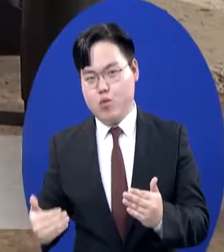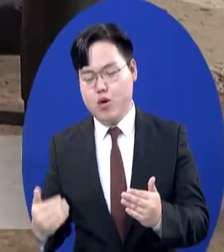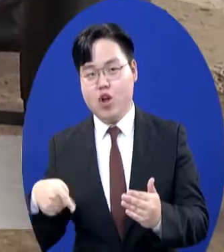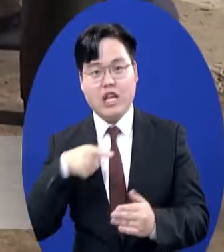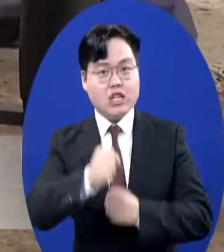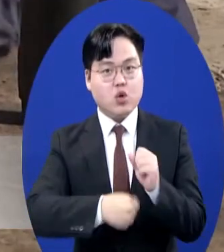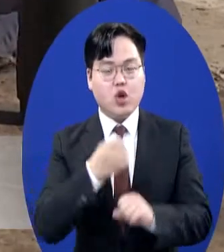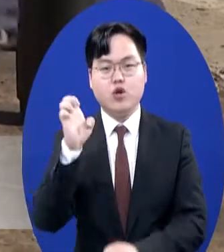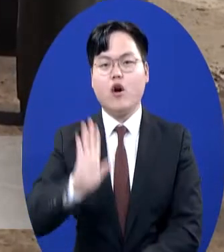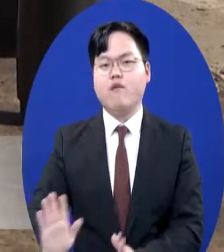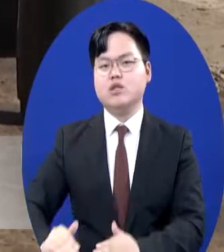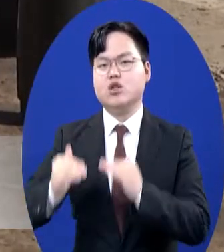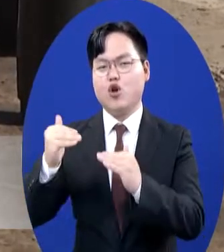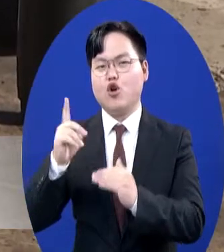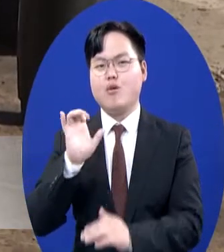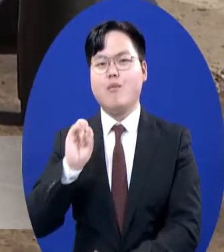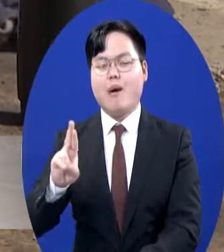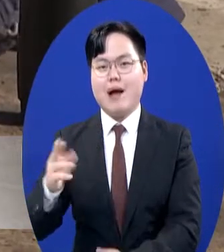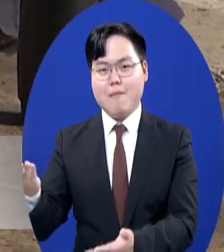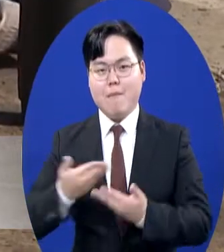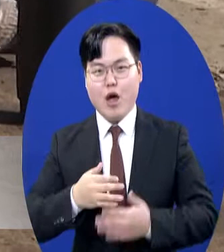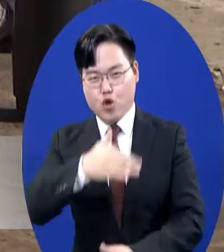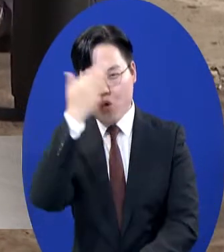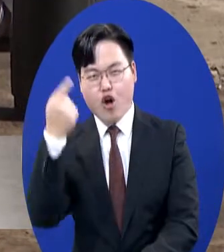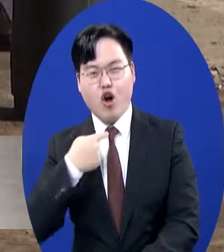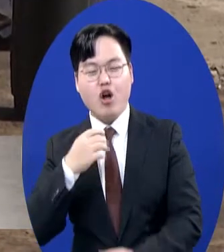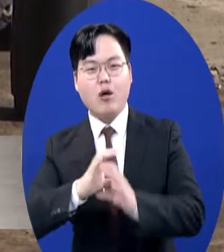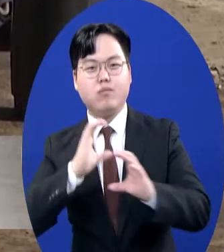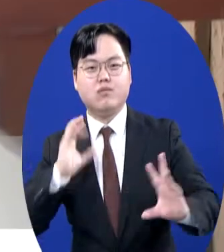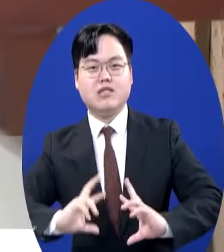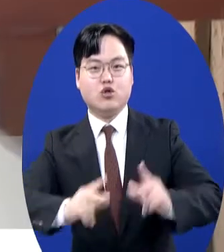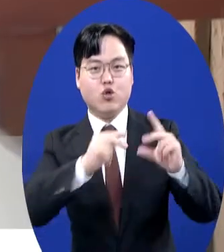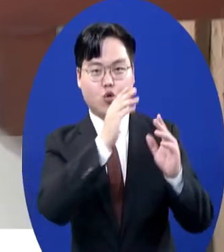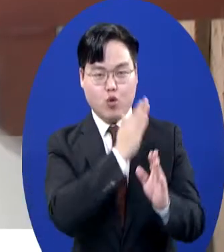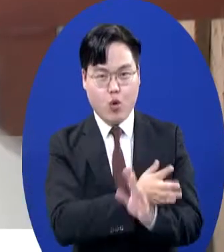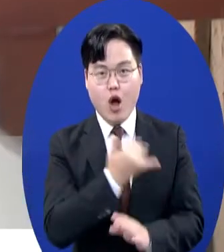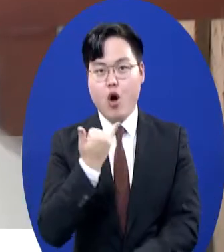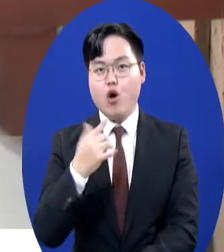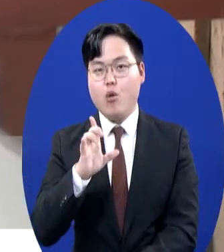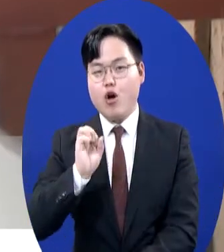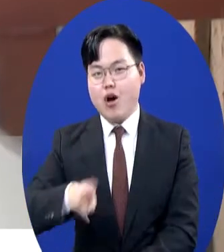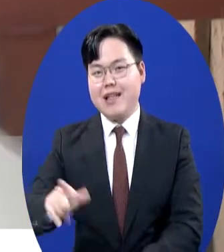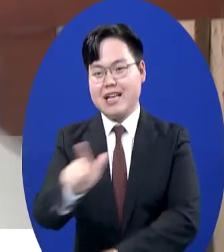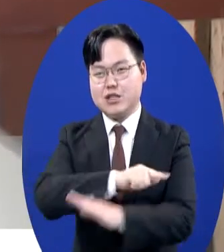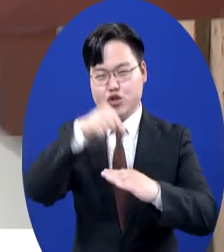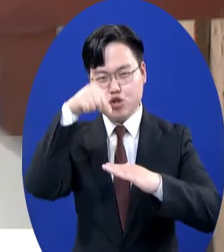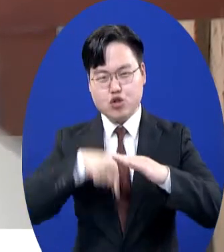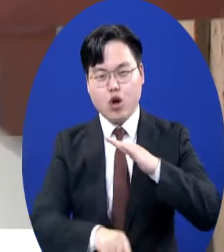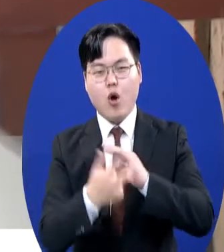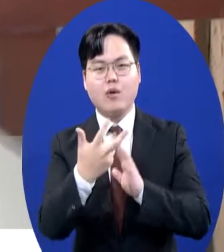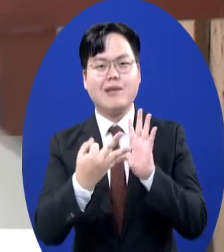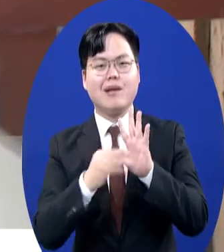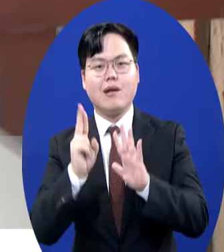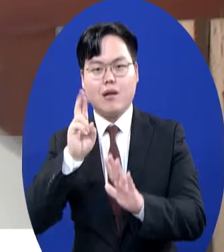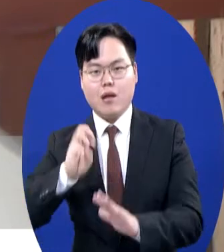жил Европын сэргийн босгол хөгжлийн банкны санхүүжилтээр долооны шугам сүлжээг шинчилж дуусч байна. Улаанбаатар хотын газар доор 380